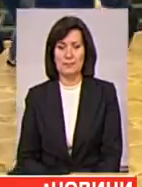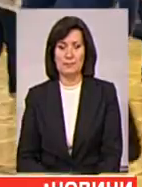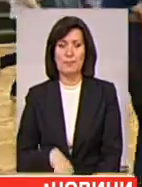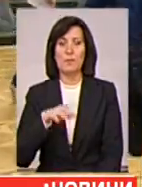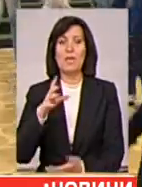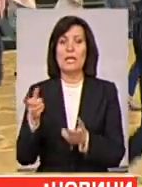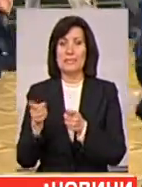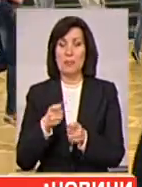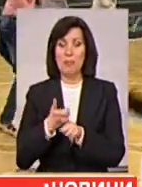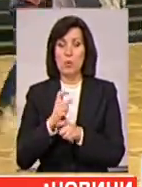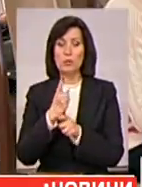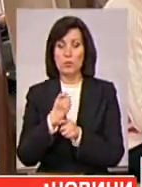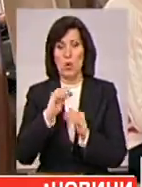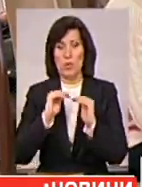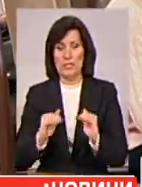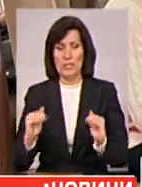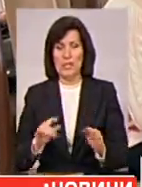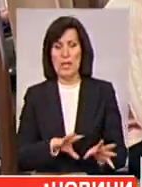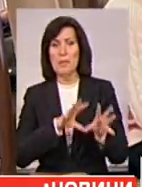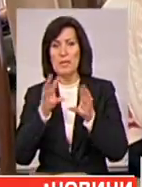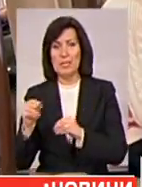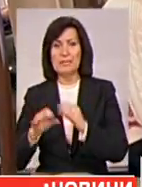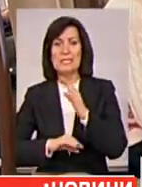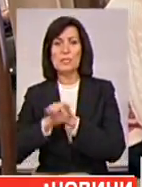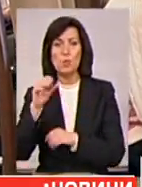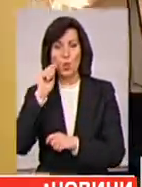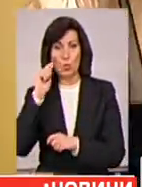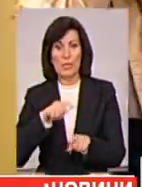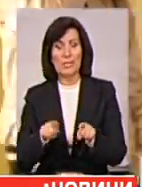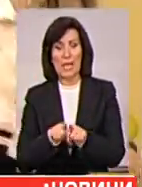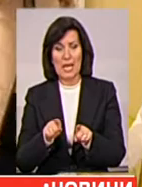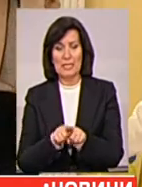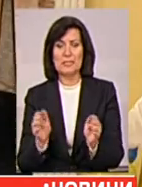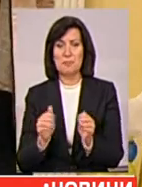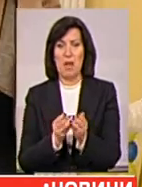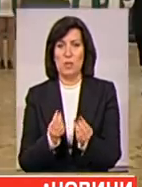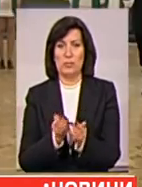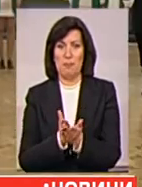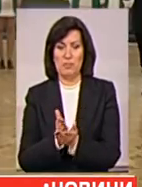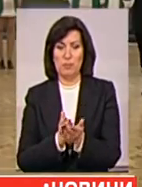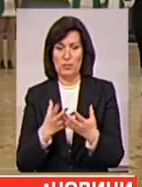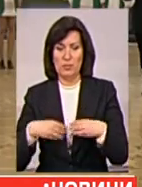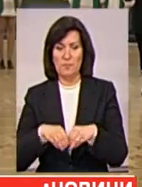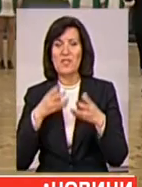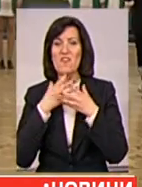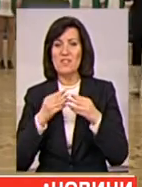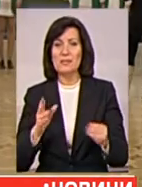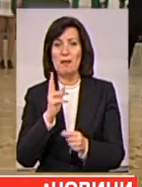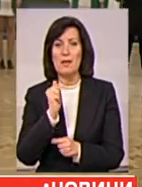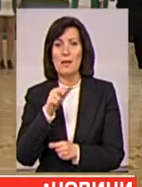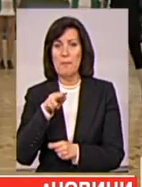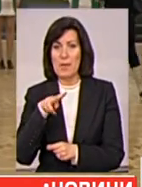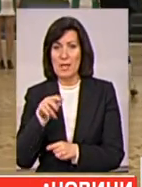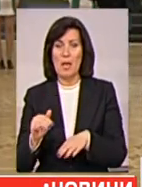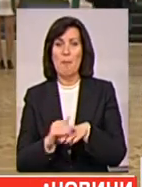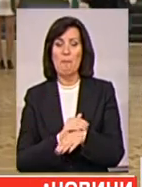У ньому задіяли понад 100 дітей, що переселилися зі сходу України, а також із малозабезпечених сімей. Весняна капела – благодійний концерт